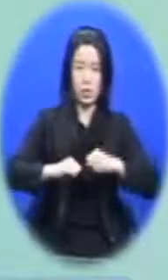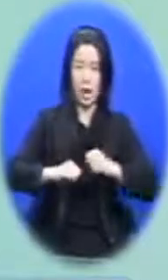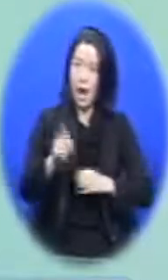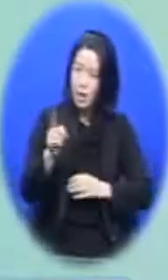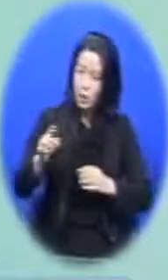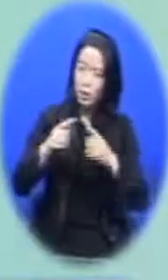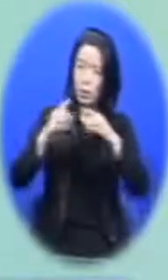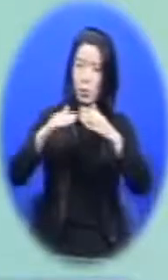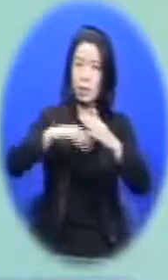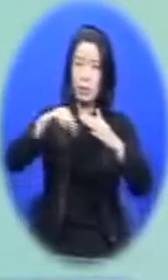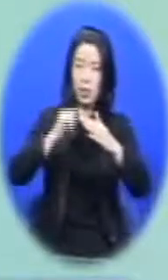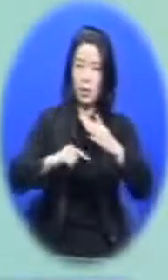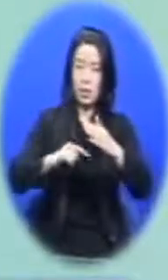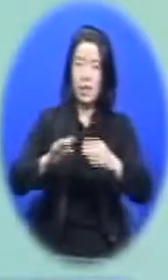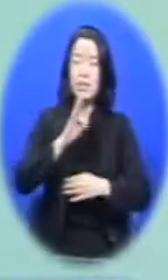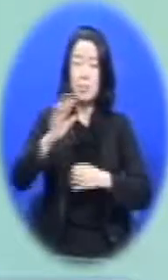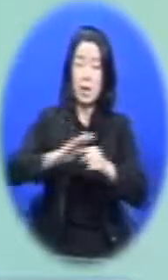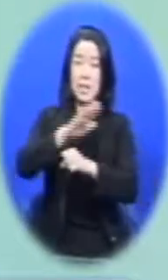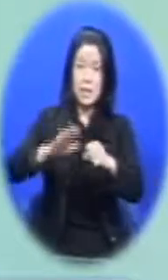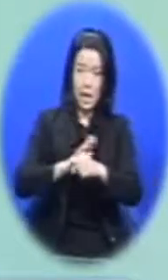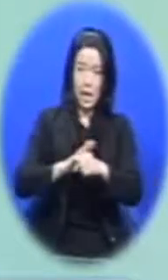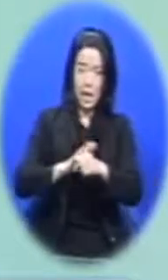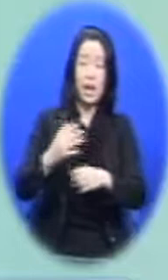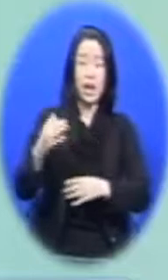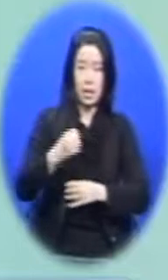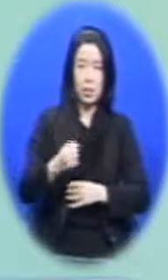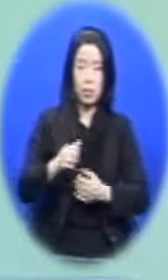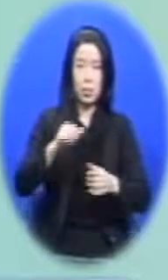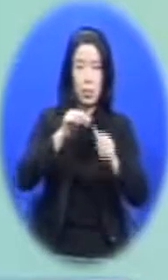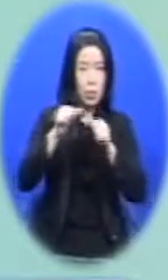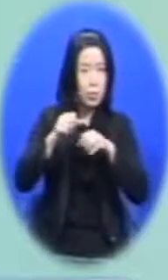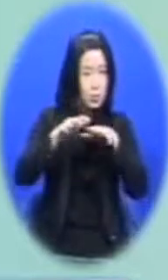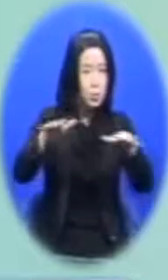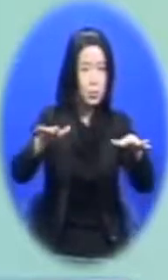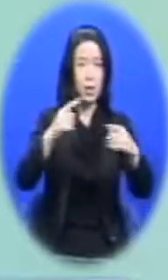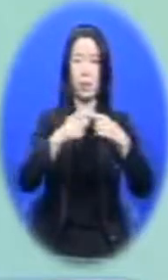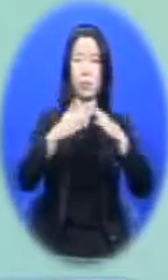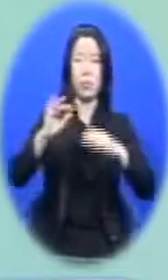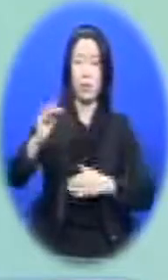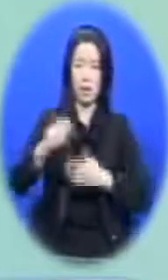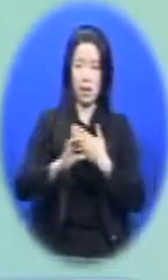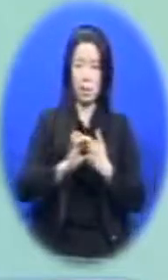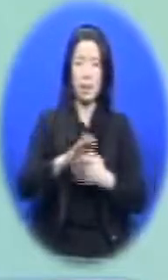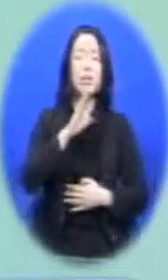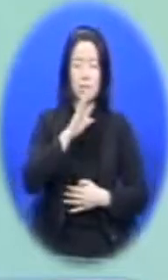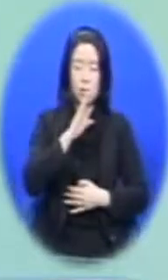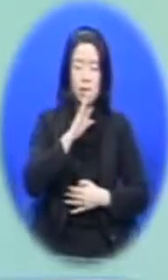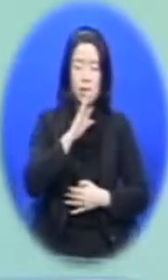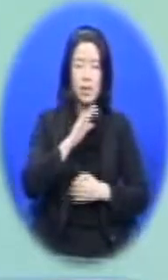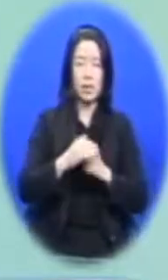사랑하는구나. 선한 목자 교회가 사랑으로 소문난 교회가 되면 그러면 이제 정말